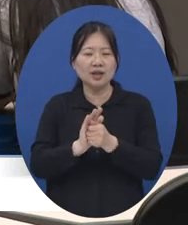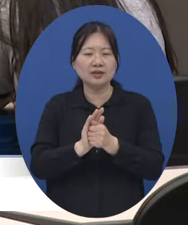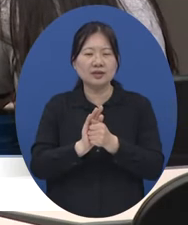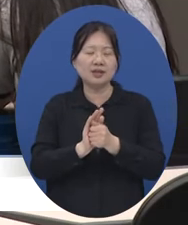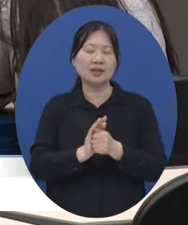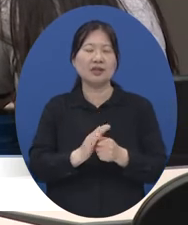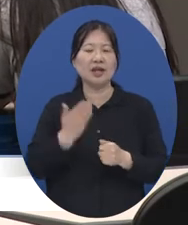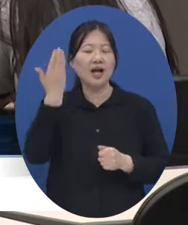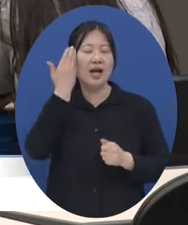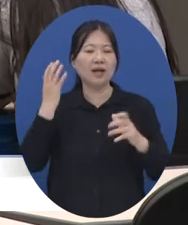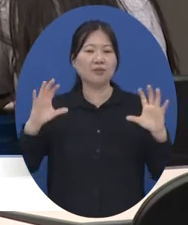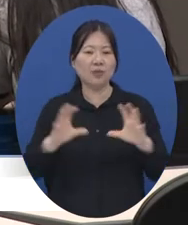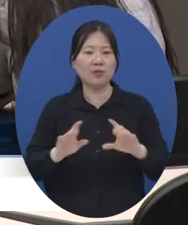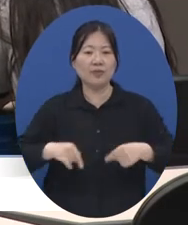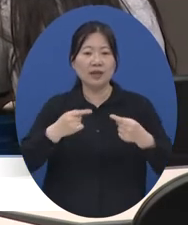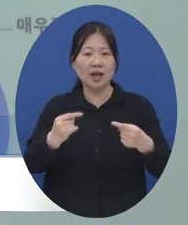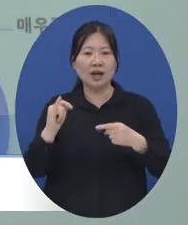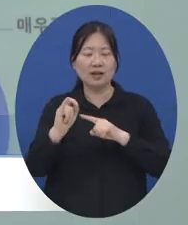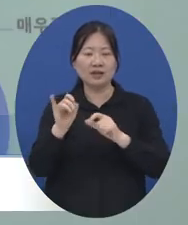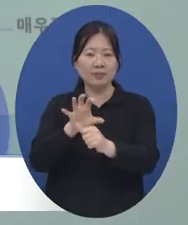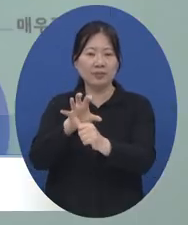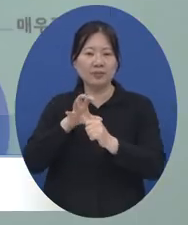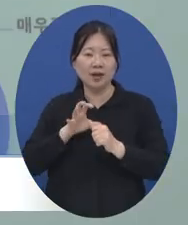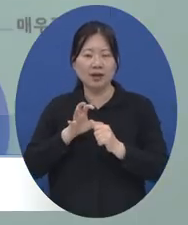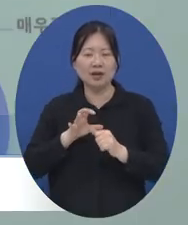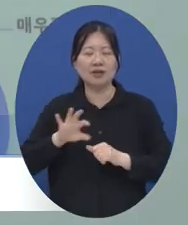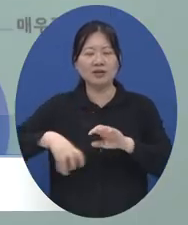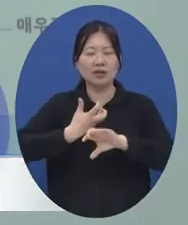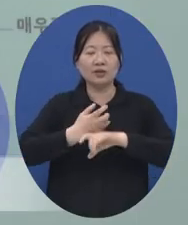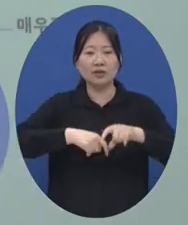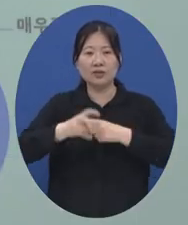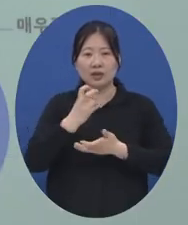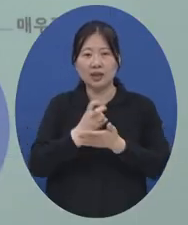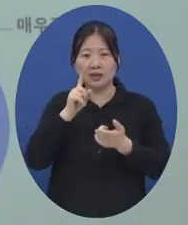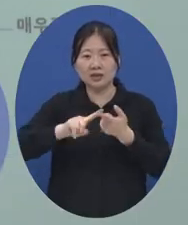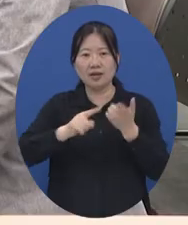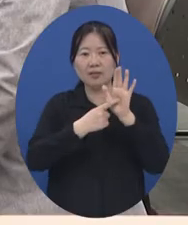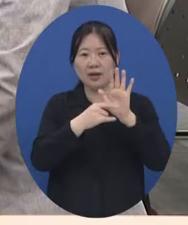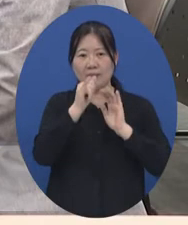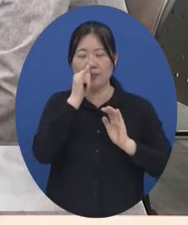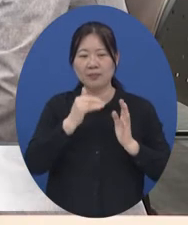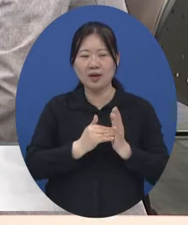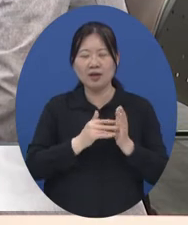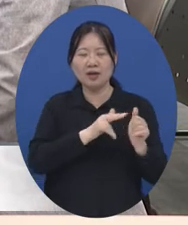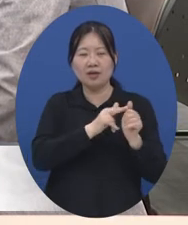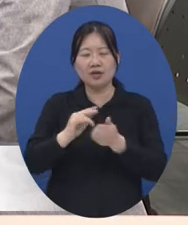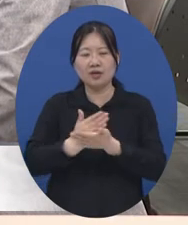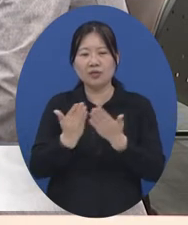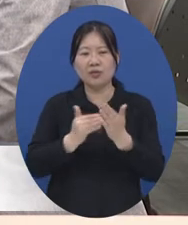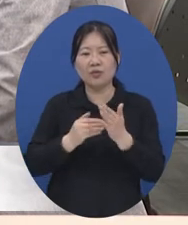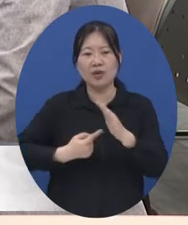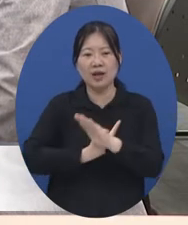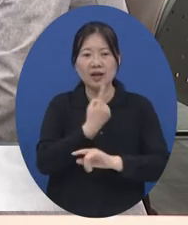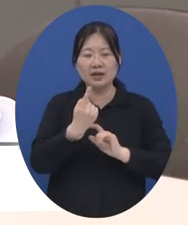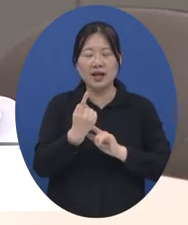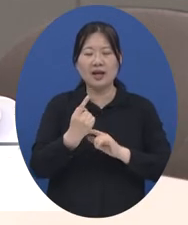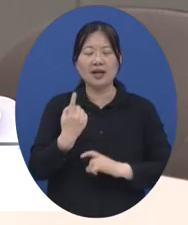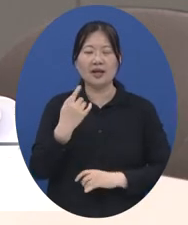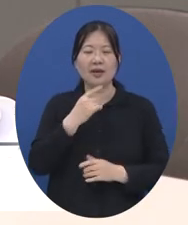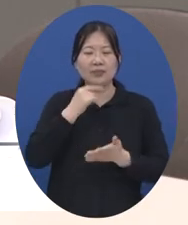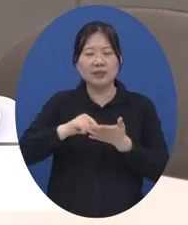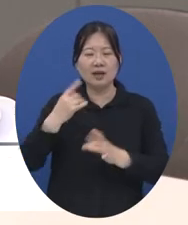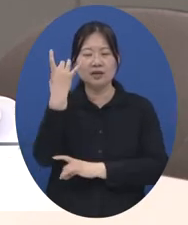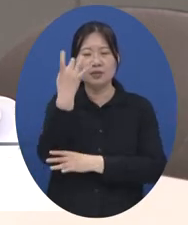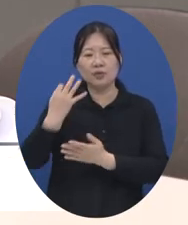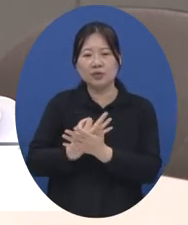학술 대회에 참가해 IT를 활용해 추진 중인 혁신 정책을 알렸습니다. 데이터 배당 외에도 재난 기본소득 시스템도